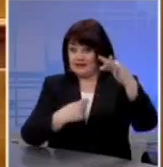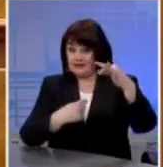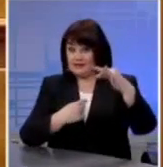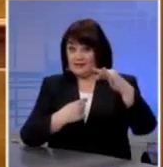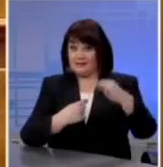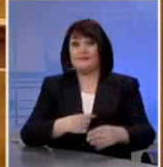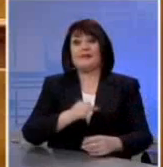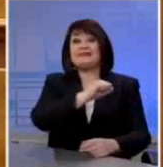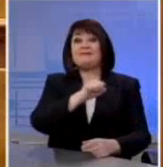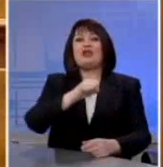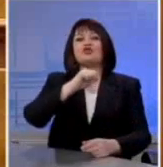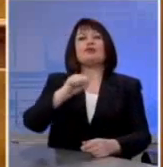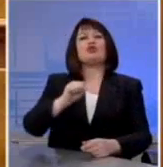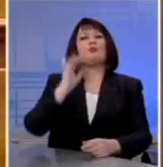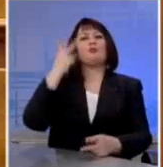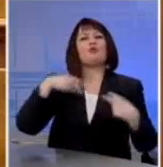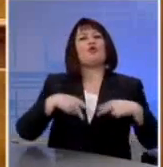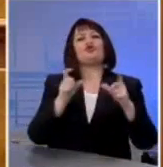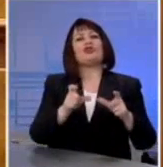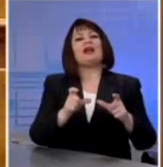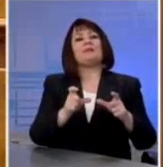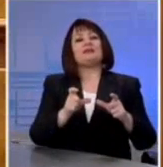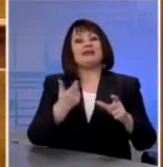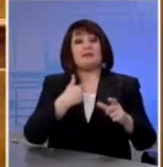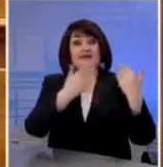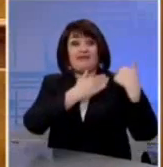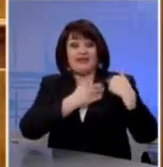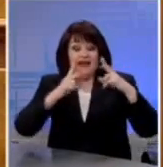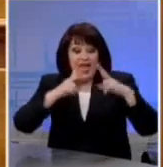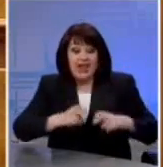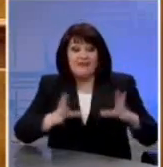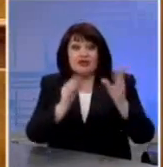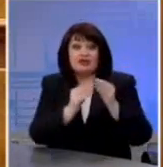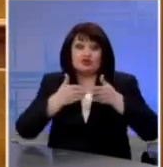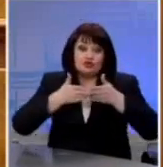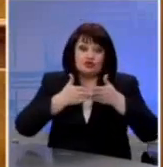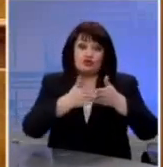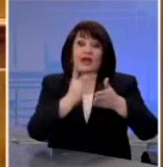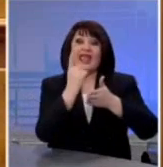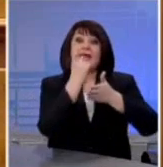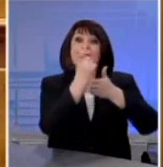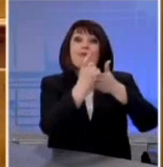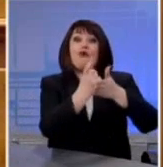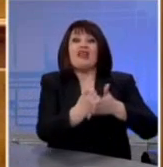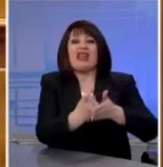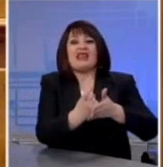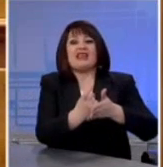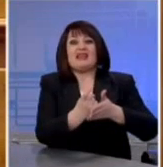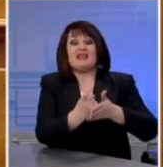Σπύλιο Σπυλιοτόπουλο, κάνουμε την έρευνα των υποβρυχίων. Αύγουστο 2001, μόλις είχε πάρει ο